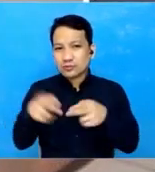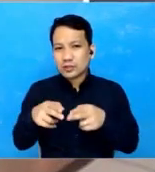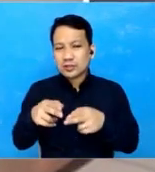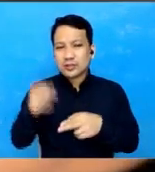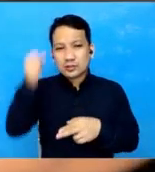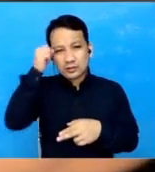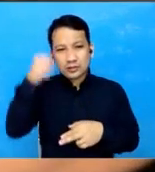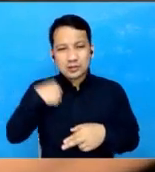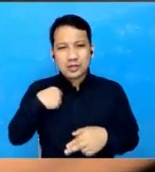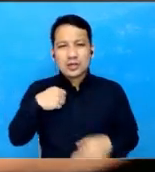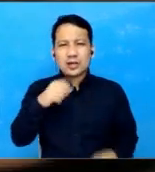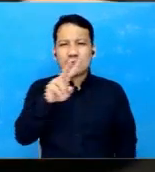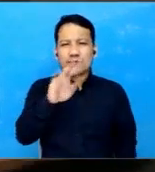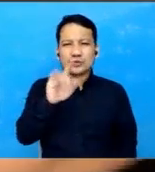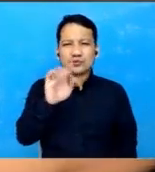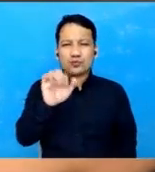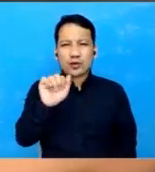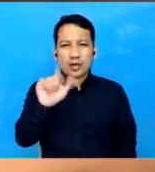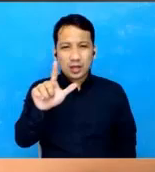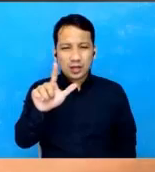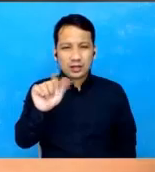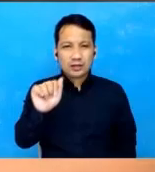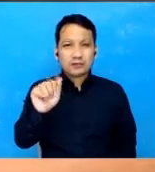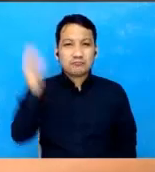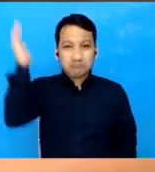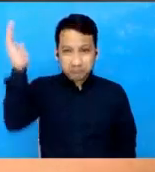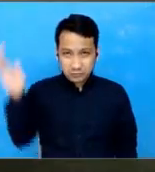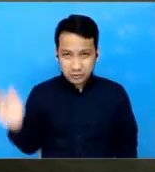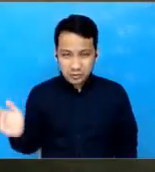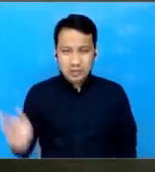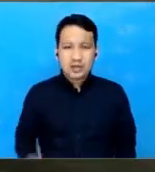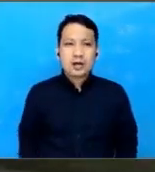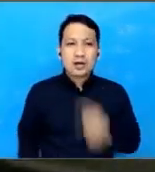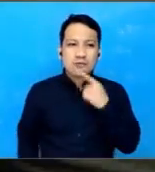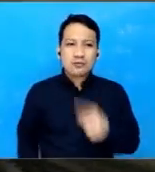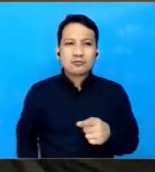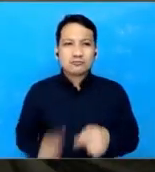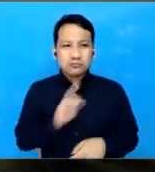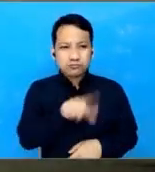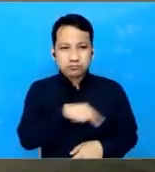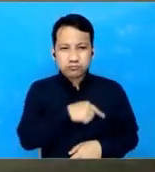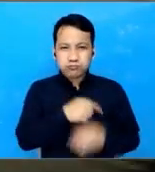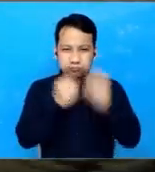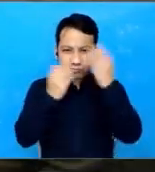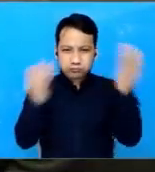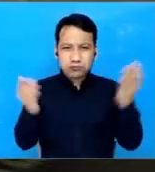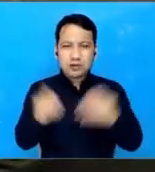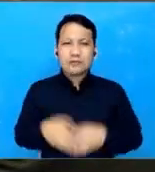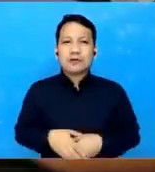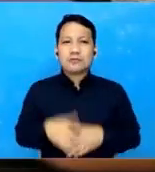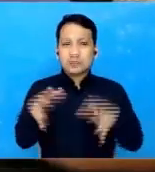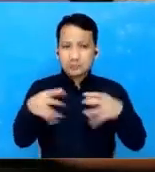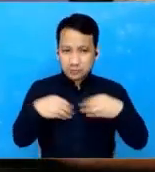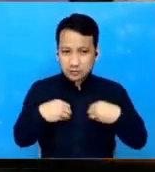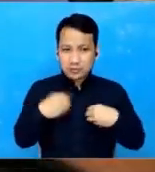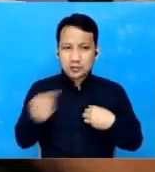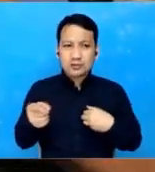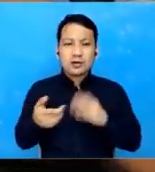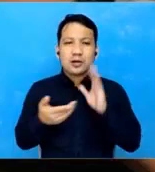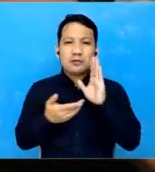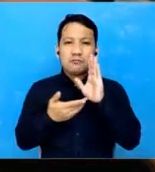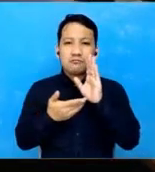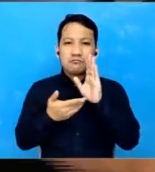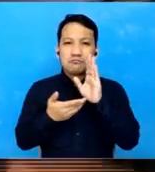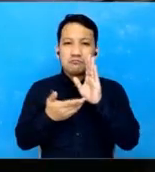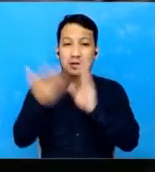Venezuela. Pinangangambahan tuloy na makaapekto ito sa kalidad ng edukasyong nakukuha ng mga bata, lalo't hindi lahat